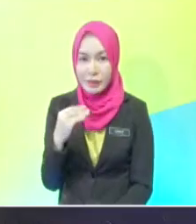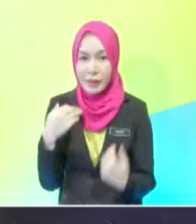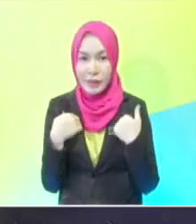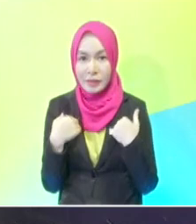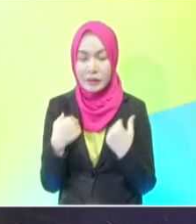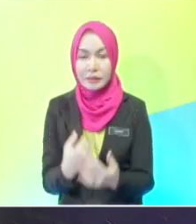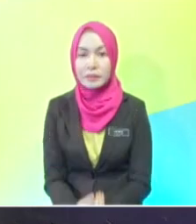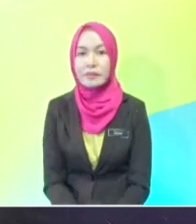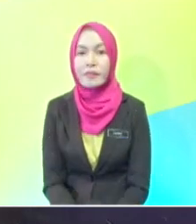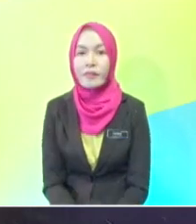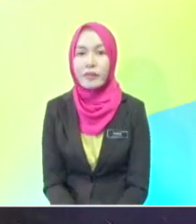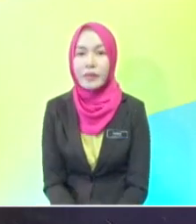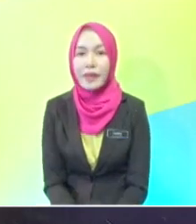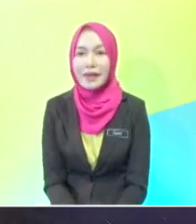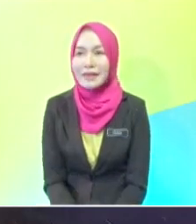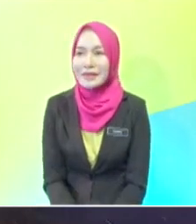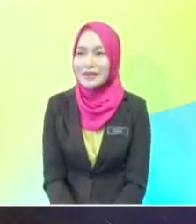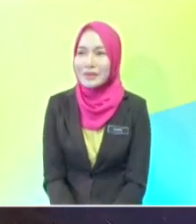itu kebaikan